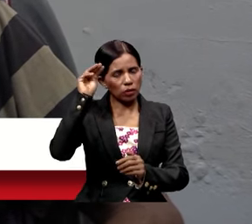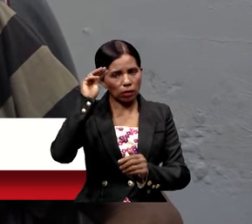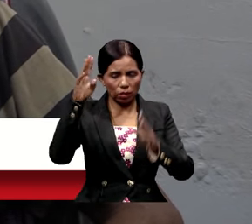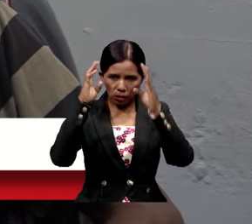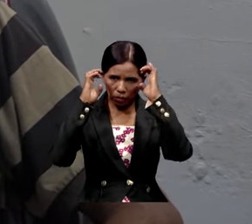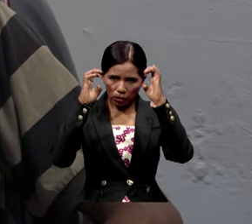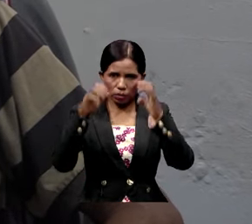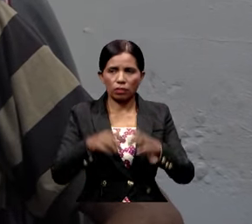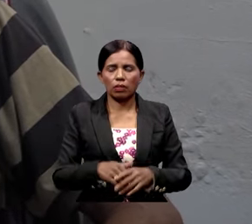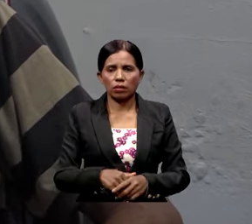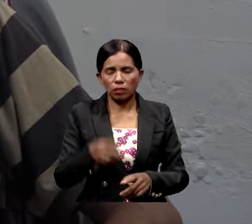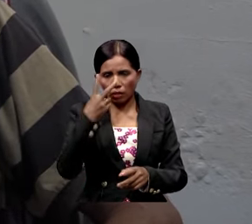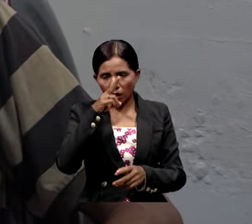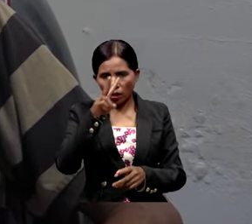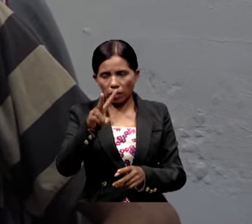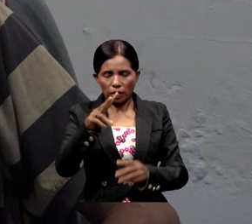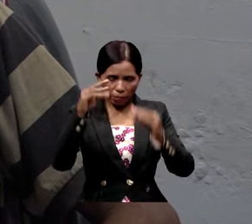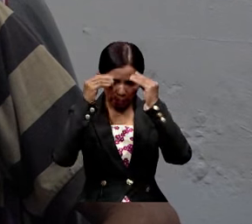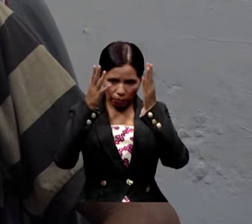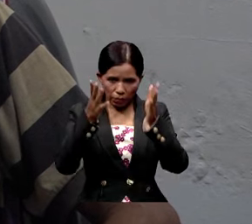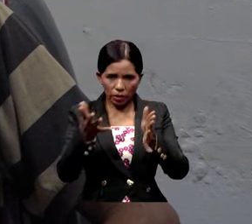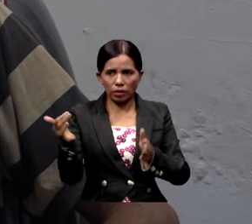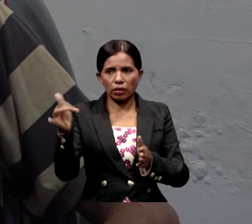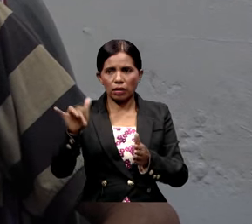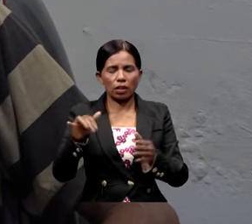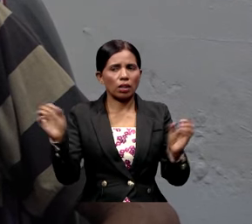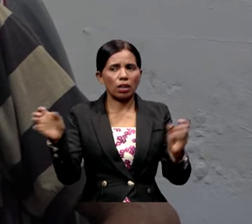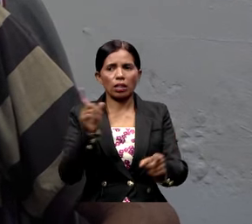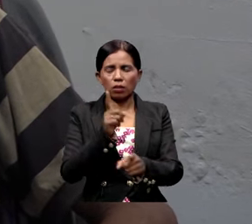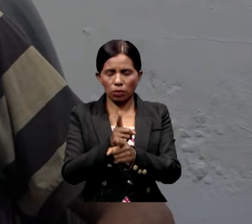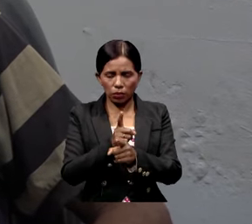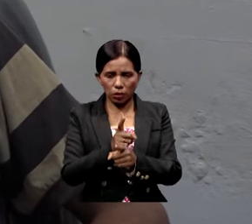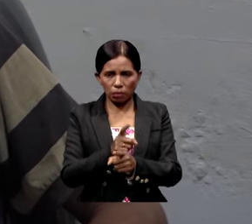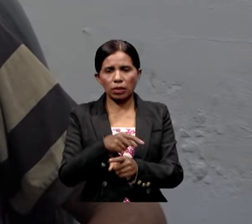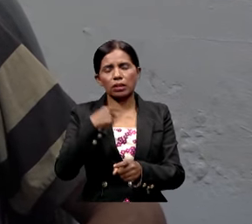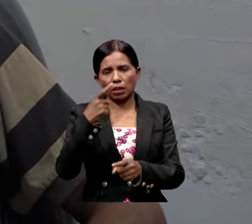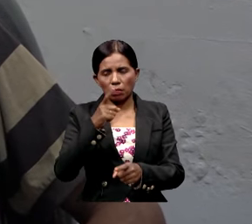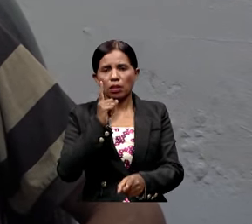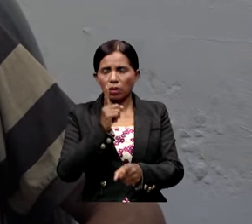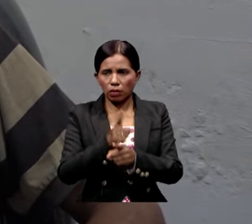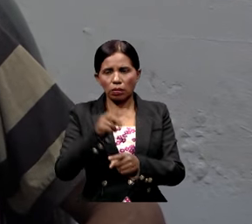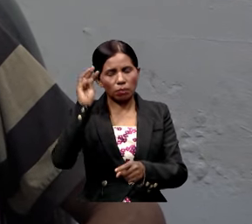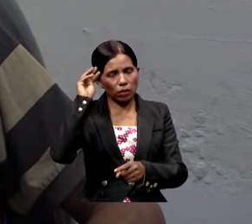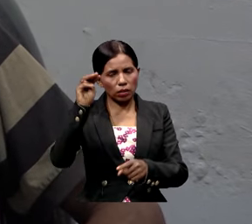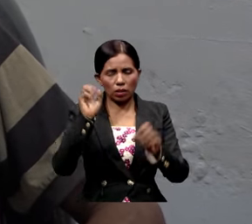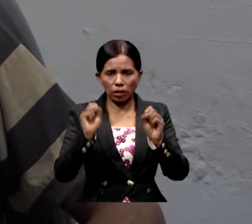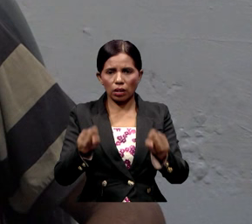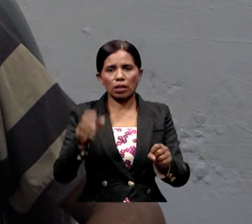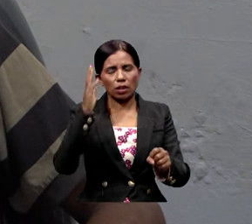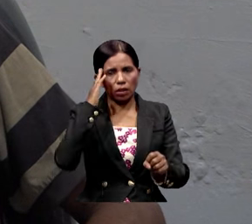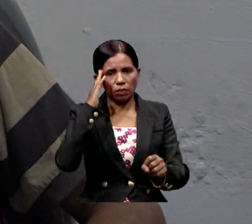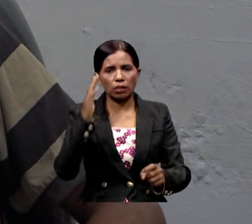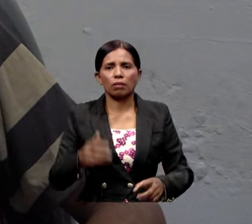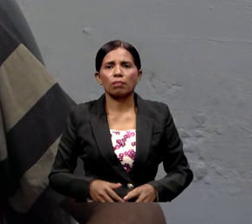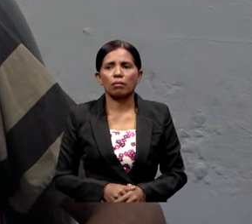pa haremos profesor sira ida na be lalos ne lalos mas ida na be los ne ministerio ting considera ba. Iya impacto kala